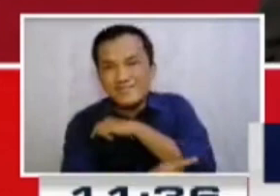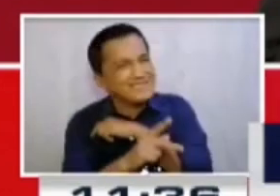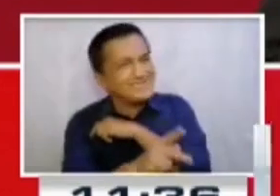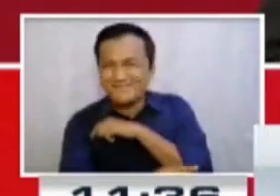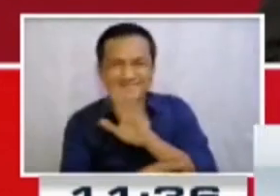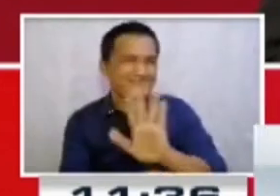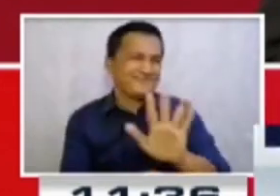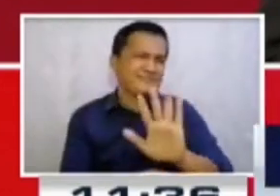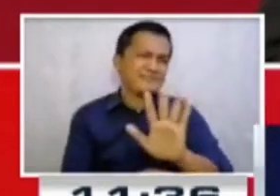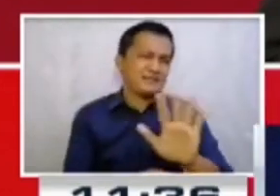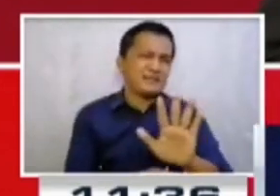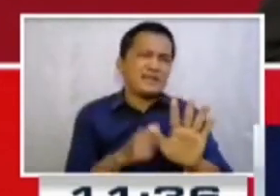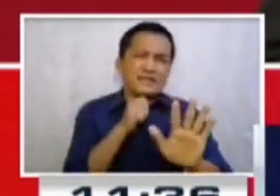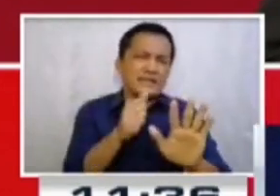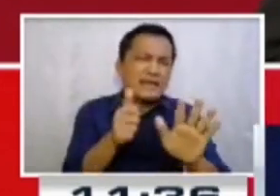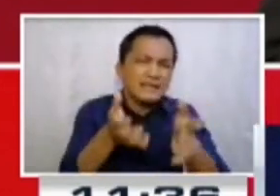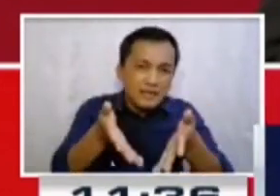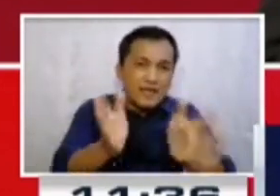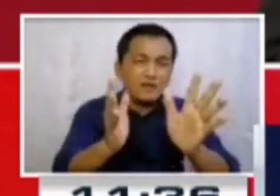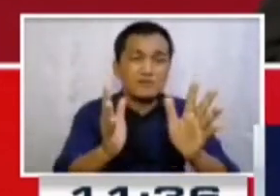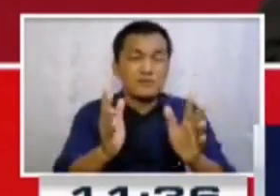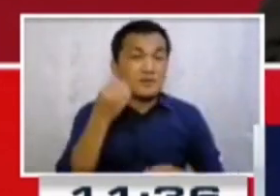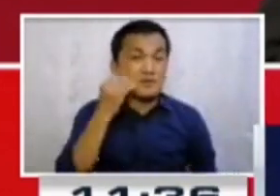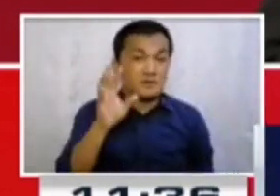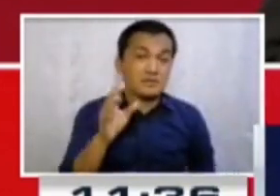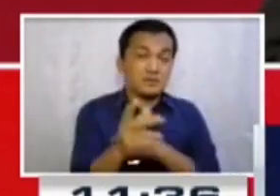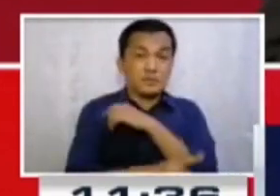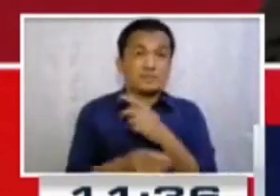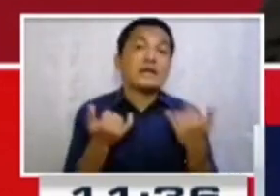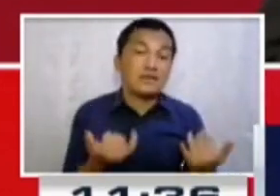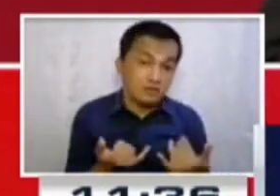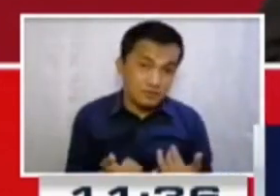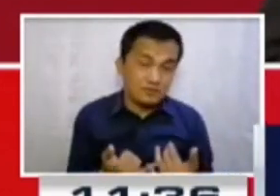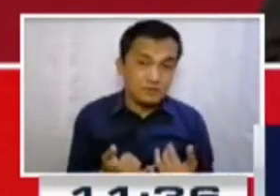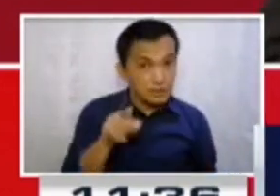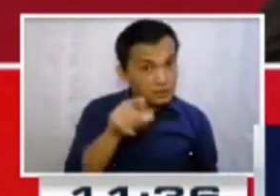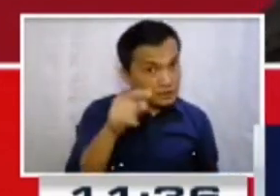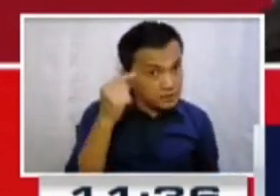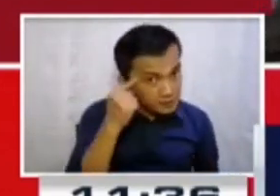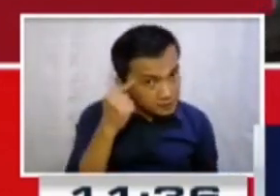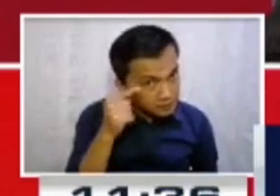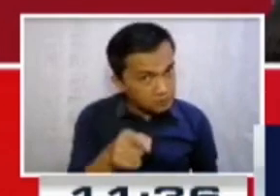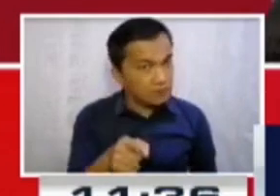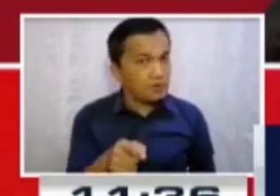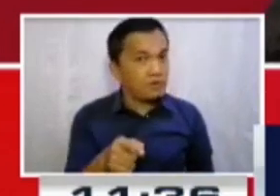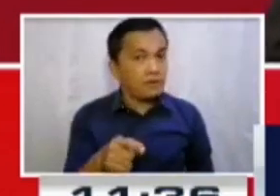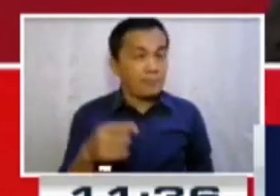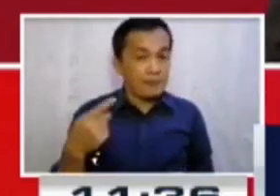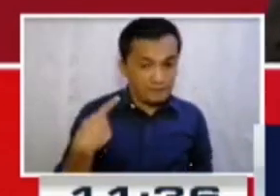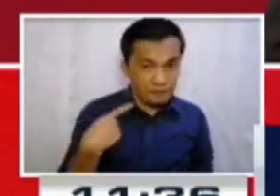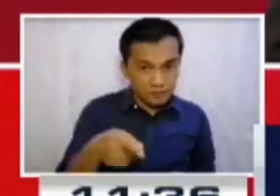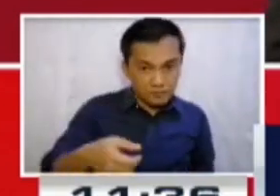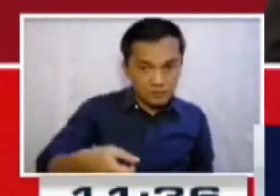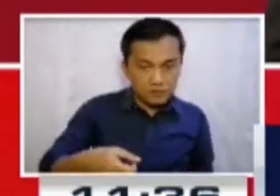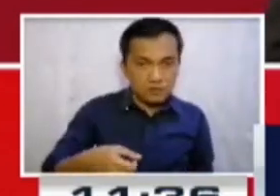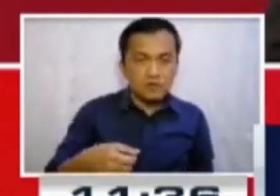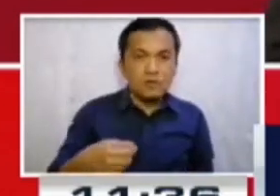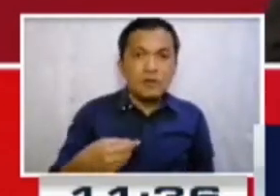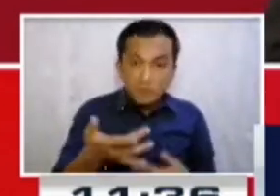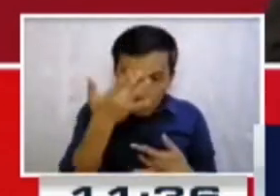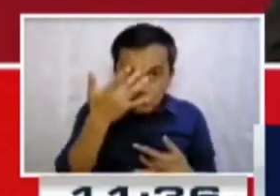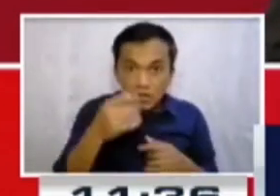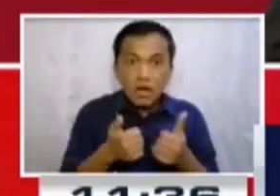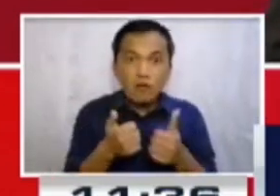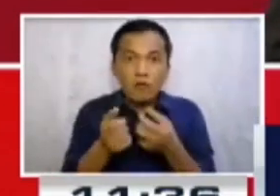ay nagiging mas mahigpit dahil nga po sa mga ating mga kababayan na nagpupumilit umuwi. Huwag na po